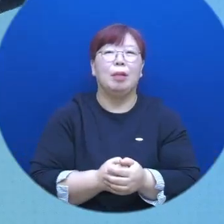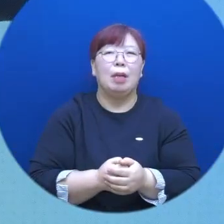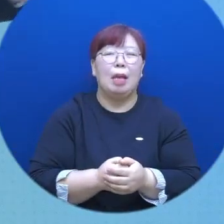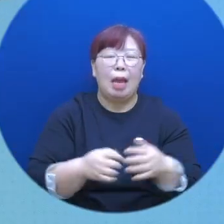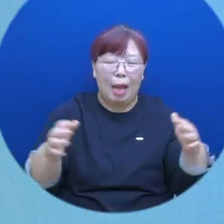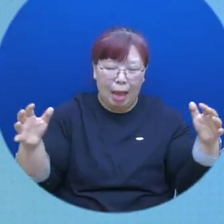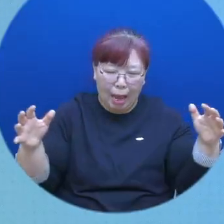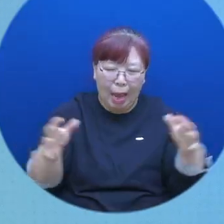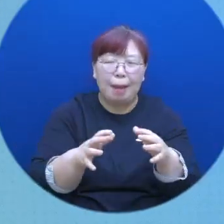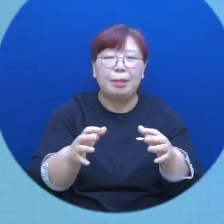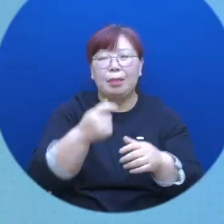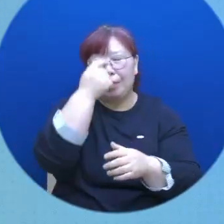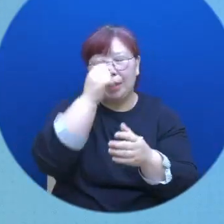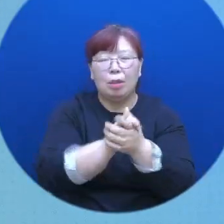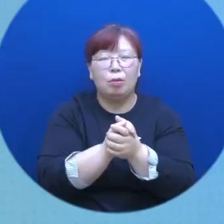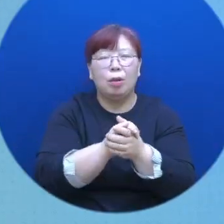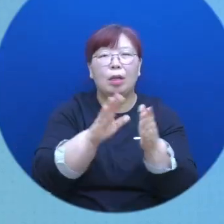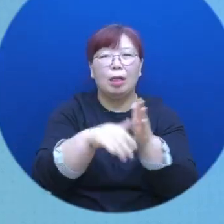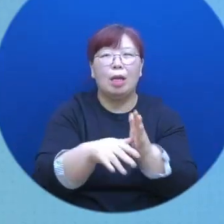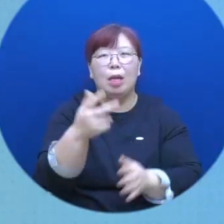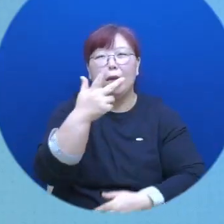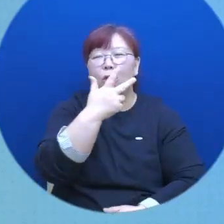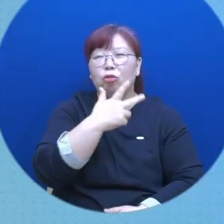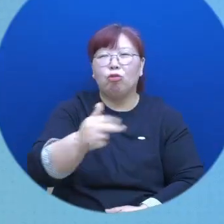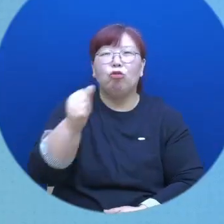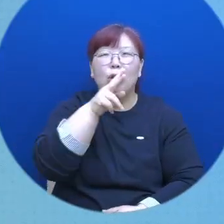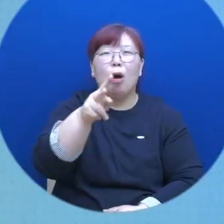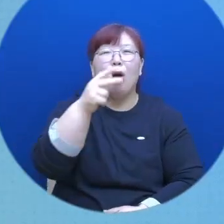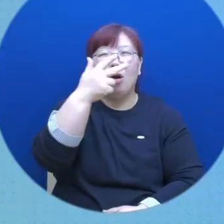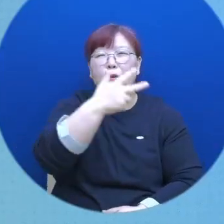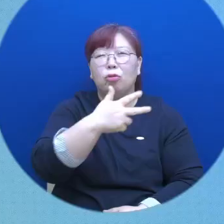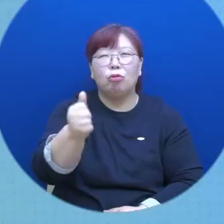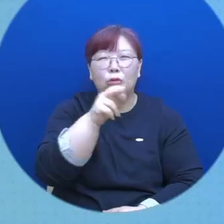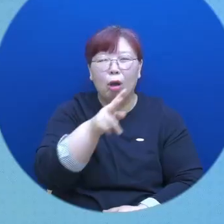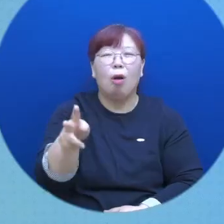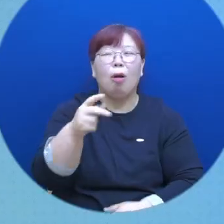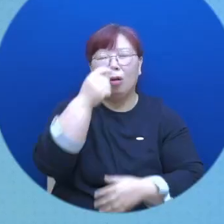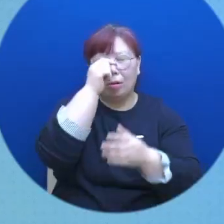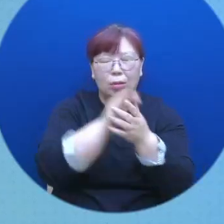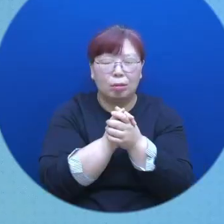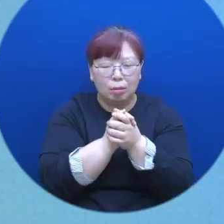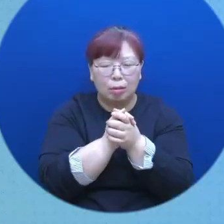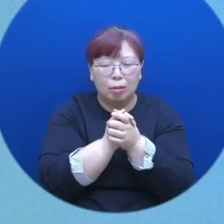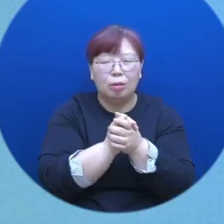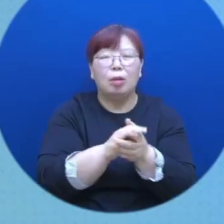기도를 하는 거예요. 합심 기도할 때 주여 주여 주여 그리고 합심 기도 하잖아요. 근데